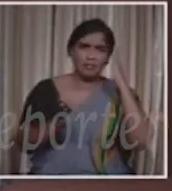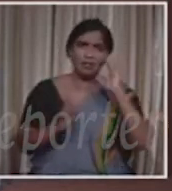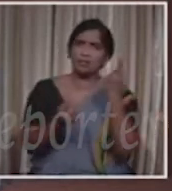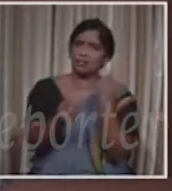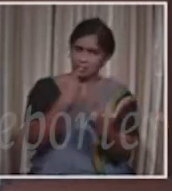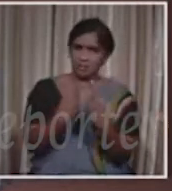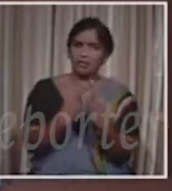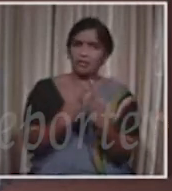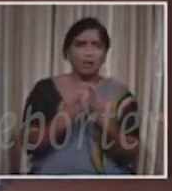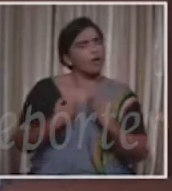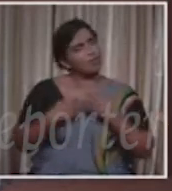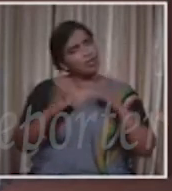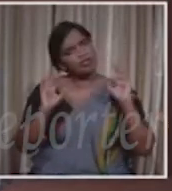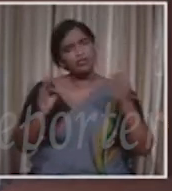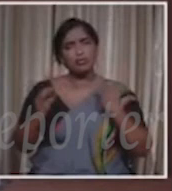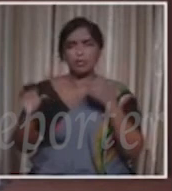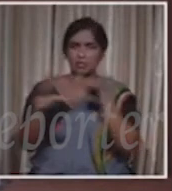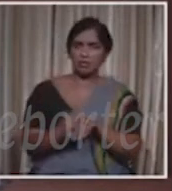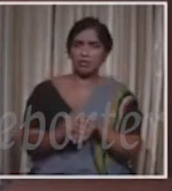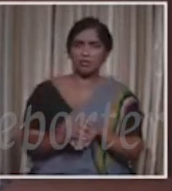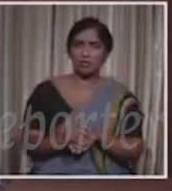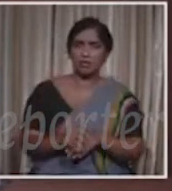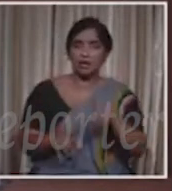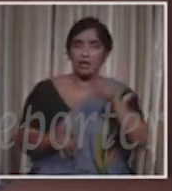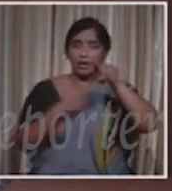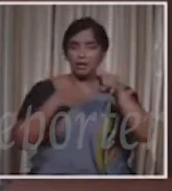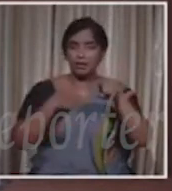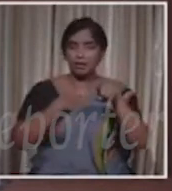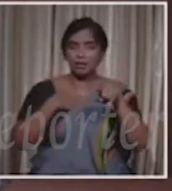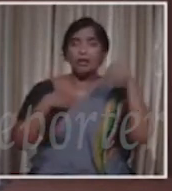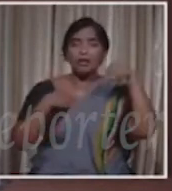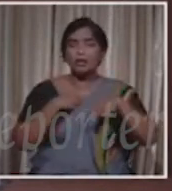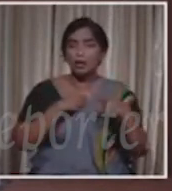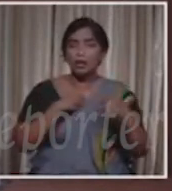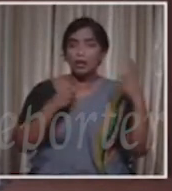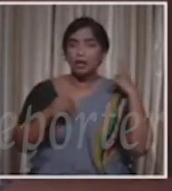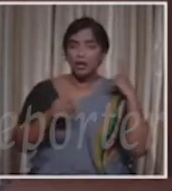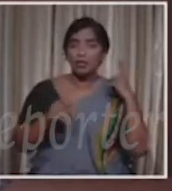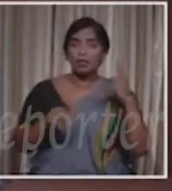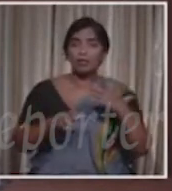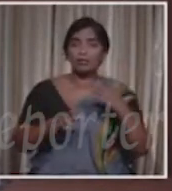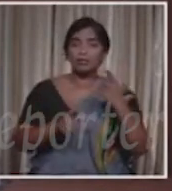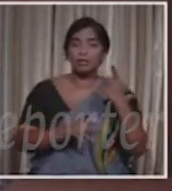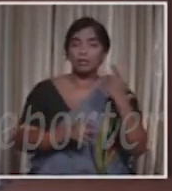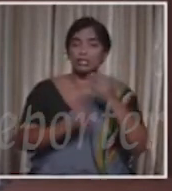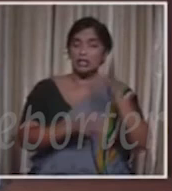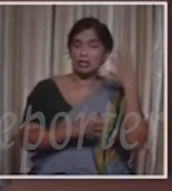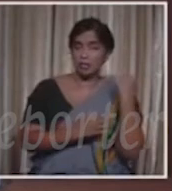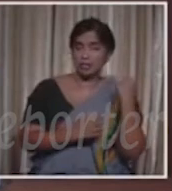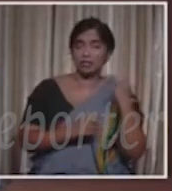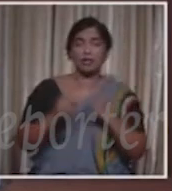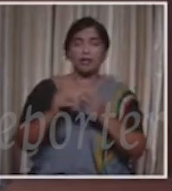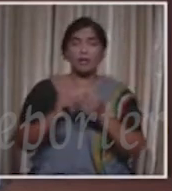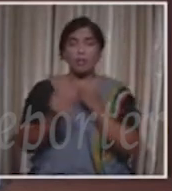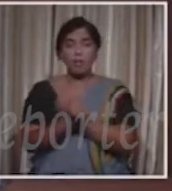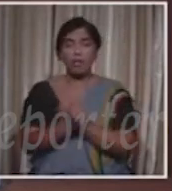පරිදි ලැයිස්සු හදා ගන්න. ස්වාධීන පරීක්ෂණ තියන්න. අපි ලැයිස්සු ඕන පරීක්ෂණයට මුහුණ දෙන්න. දැන් මොකද්ද වෙලා තිබෙන්නේ? හමුදාව ජනාධිපති